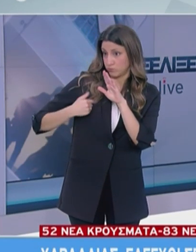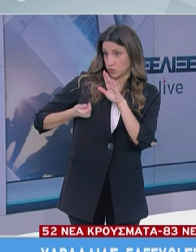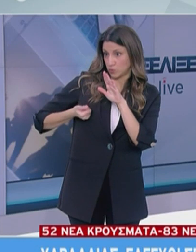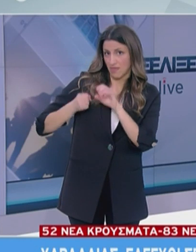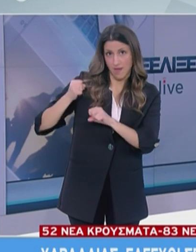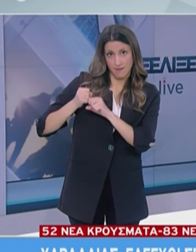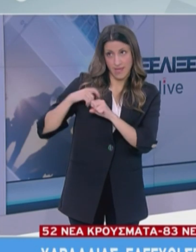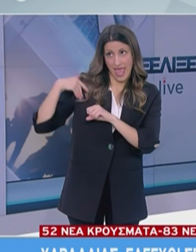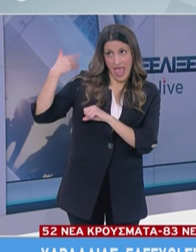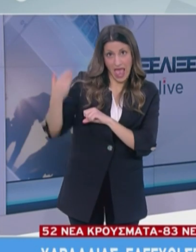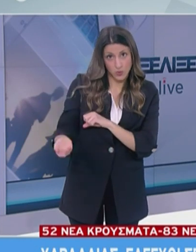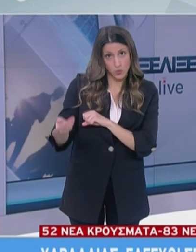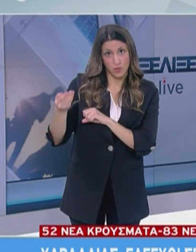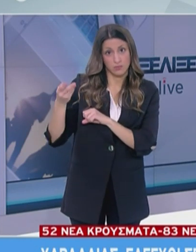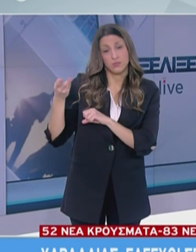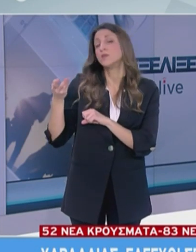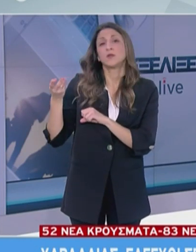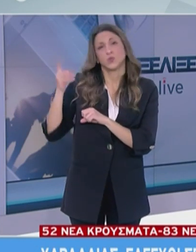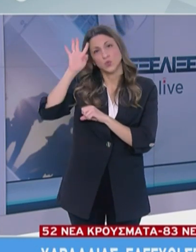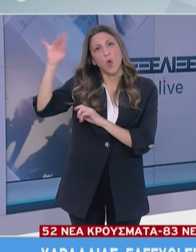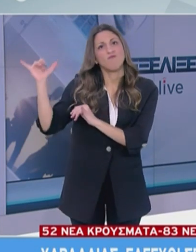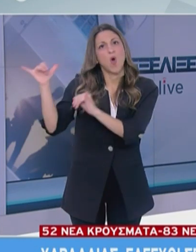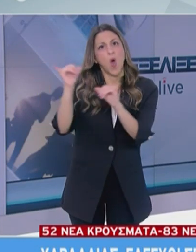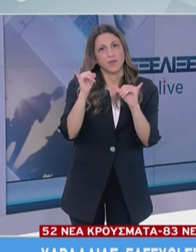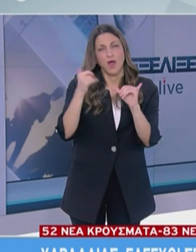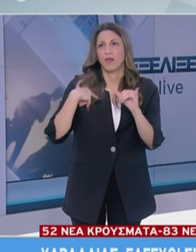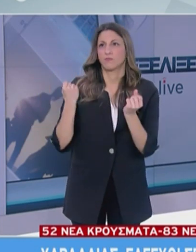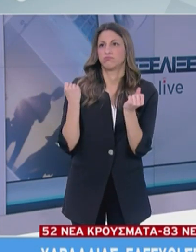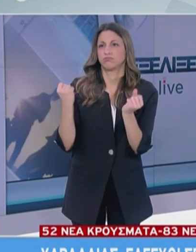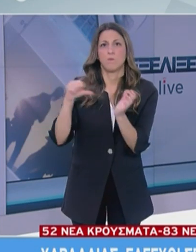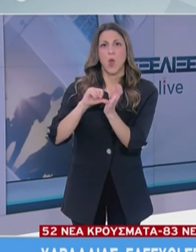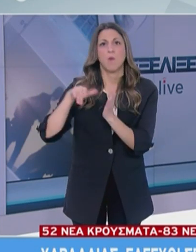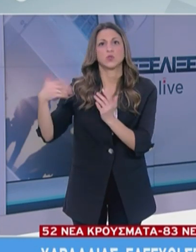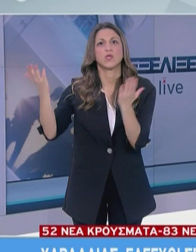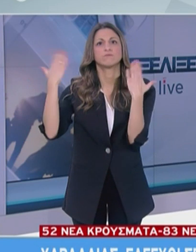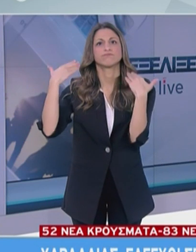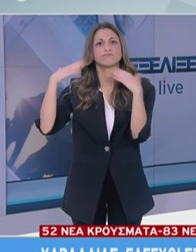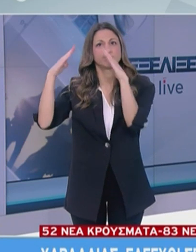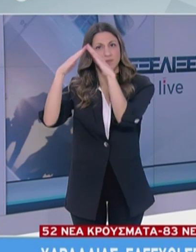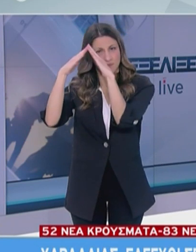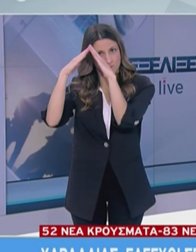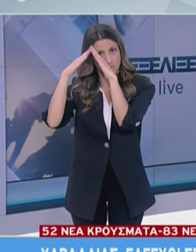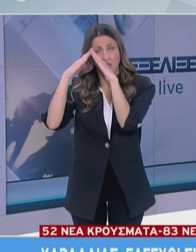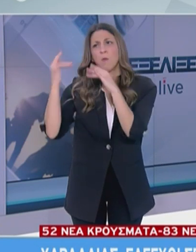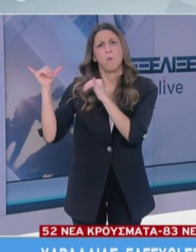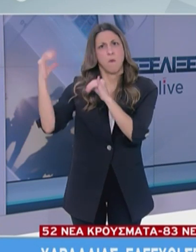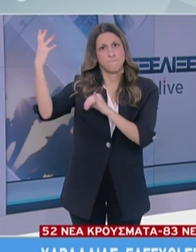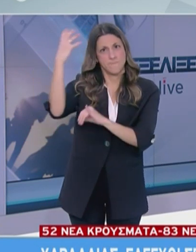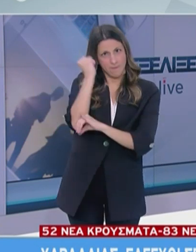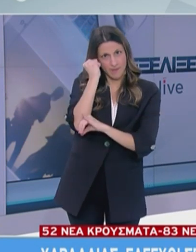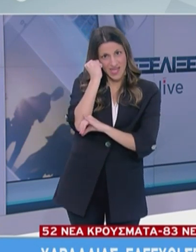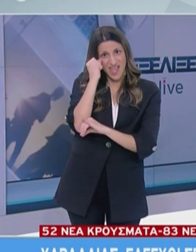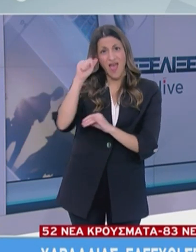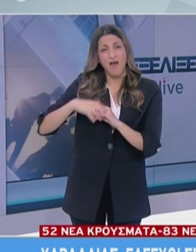γίνεται καταχρηστικά και για λόγους αναψυχής, δηλαδή προς εξοχικές κατοικίες, το πρόστιμο θα διπλασιάζεται στα 300